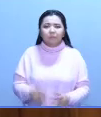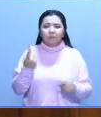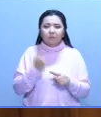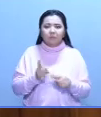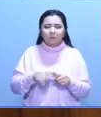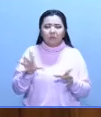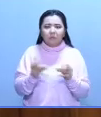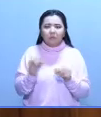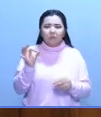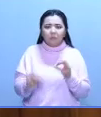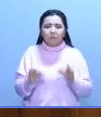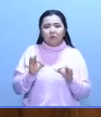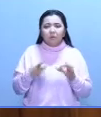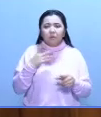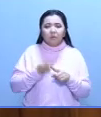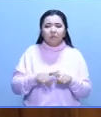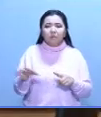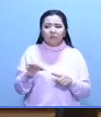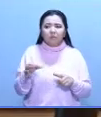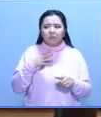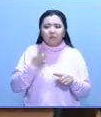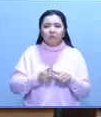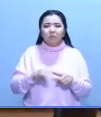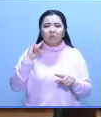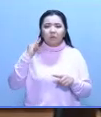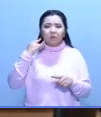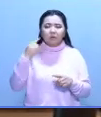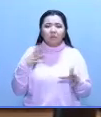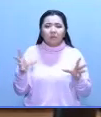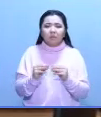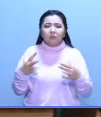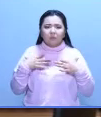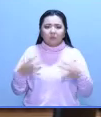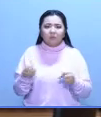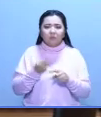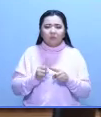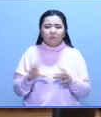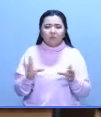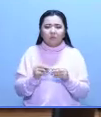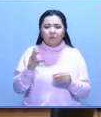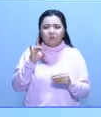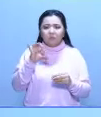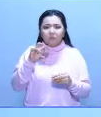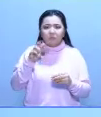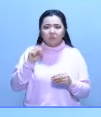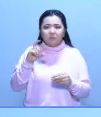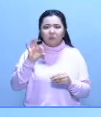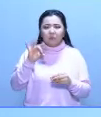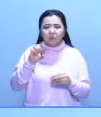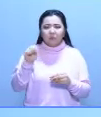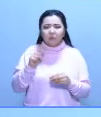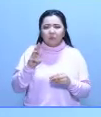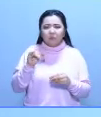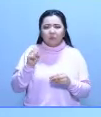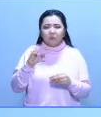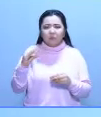Отырыста облыстық сотының қылмыстық істер жөніндегі сот алқасы Павлодар облысының денсаулық сақтау басқармасының бұрынғы басшысы Ораз Мұқашевқа